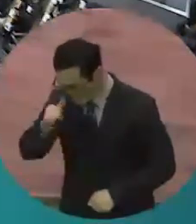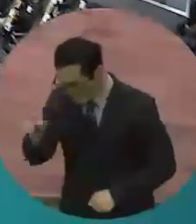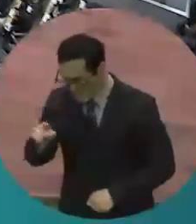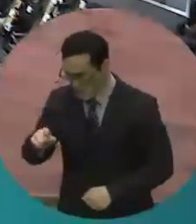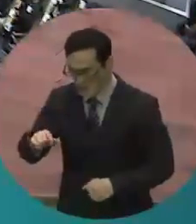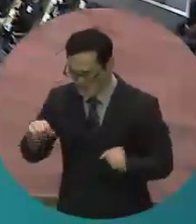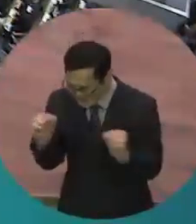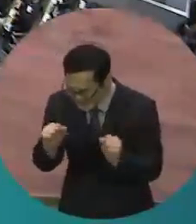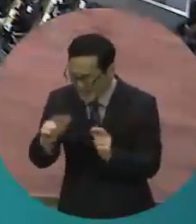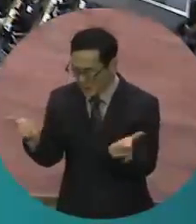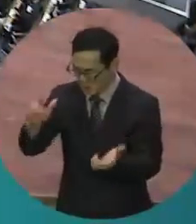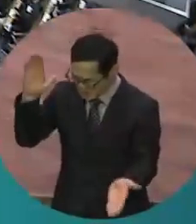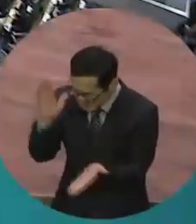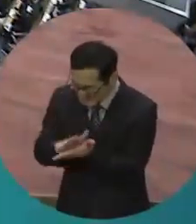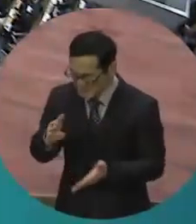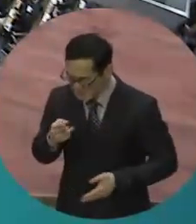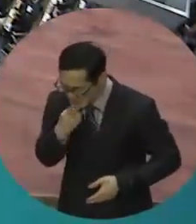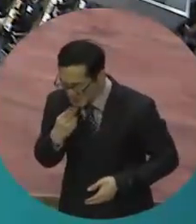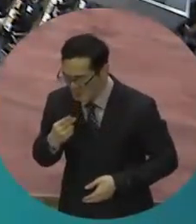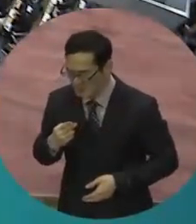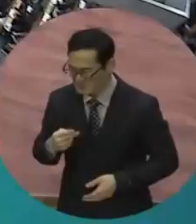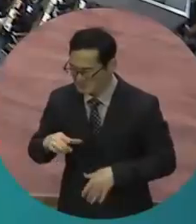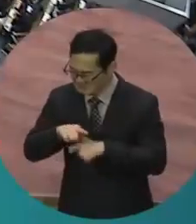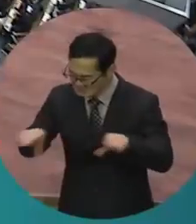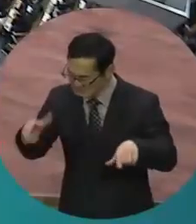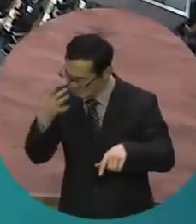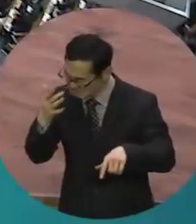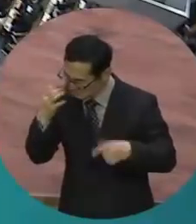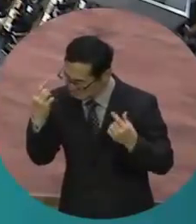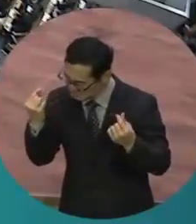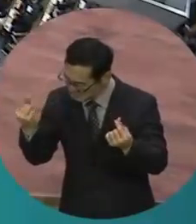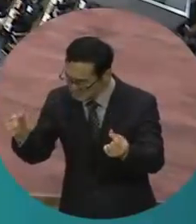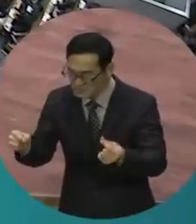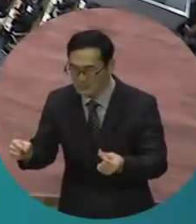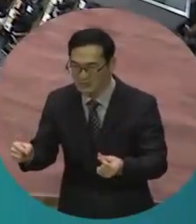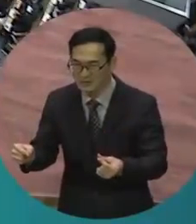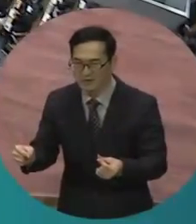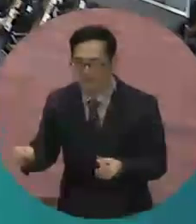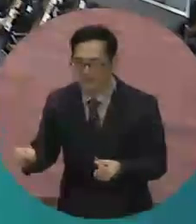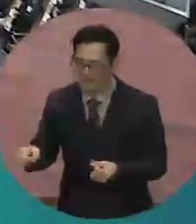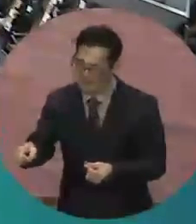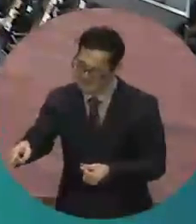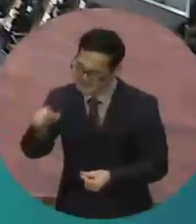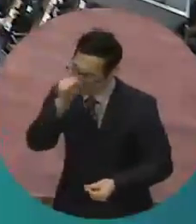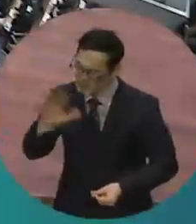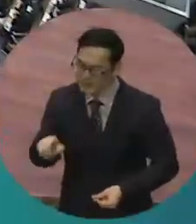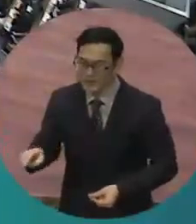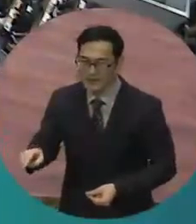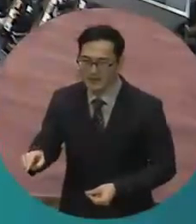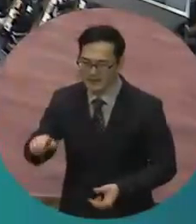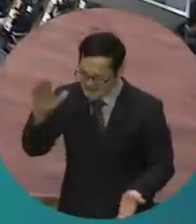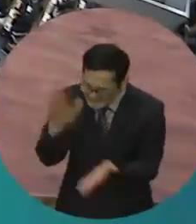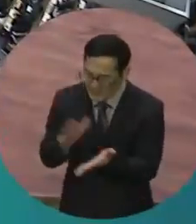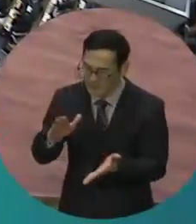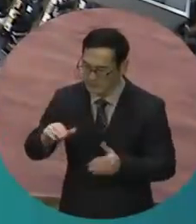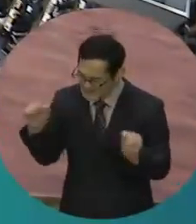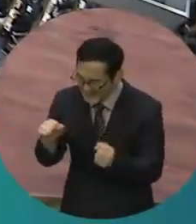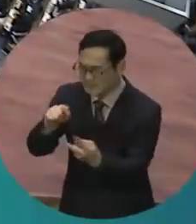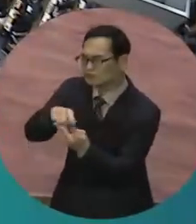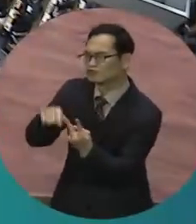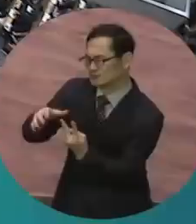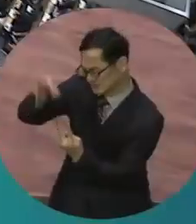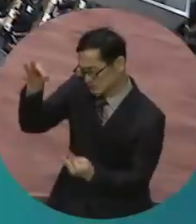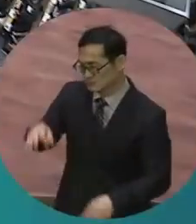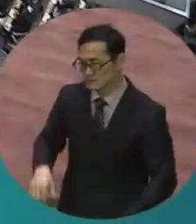아니하고 뜨겁지도 아니하도다. 너가 차든지 뜨겁든지 하기를 원하노라. 너가 이같이